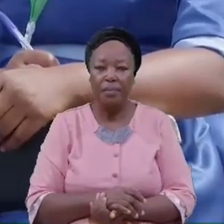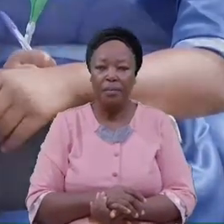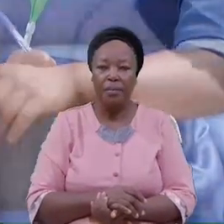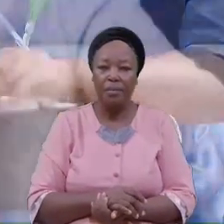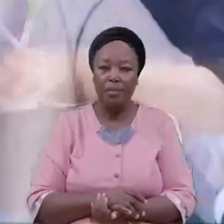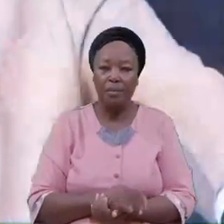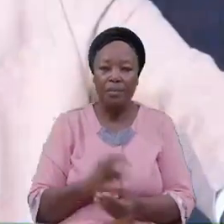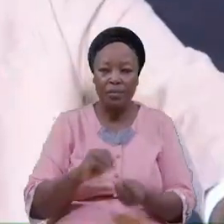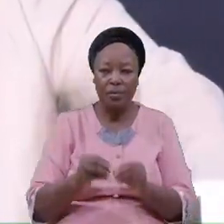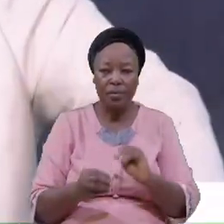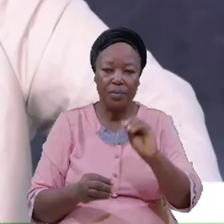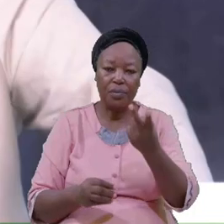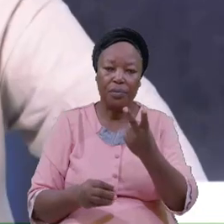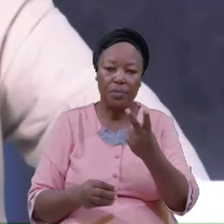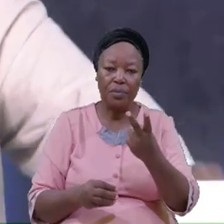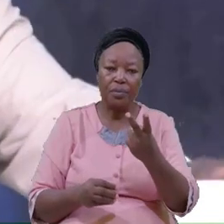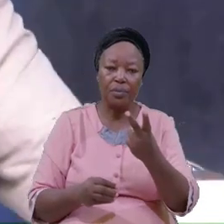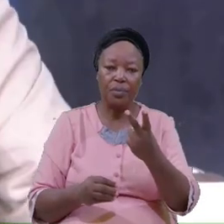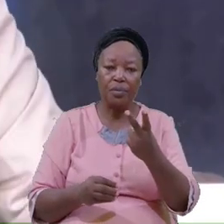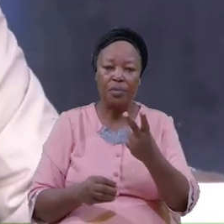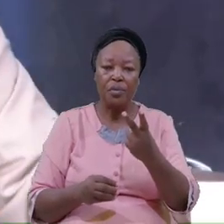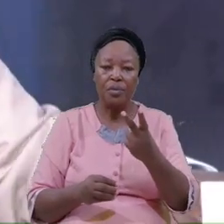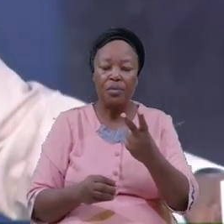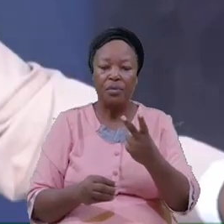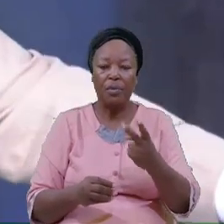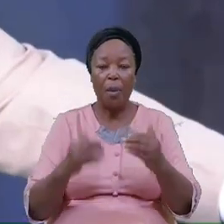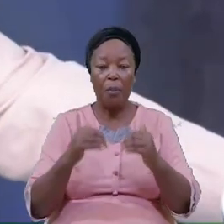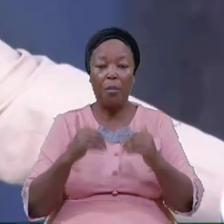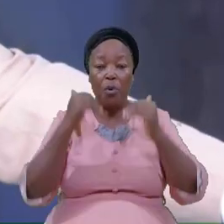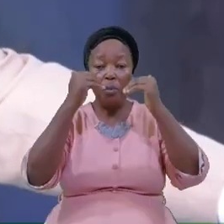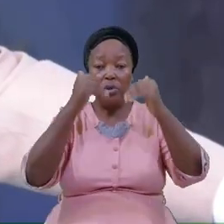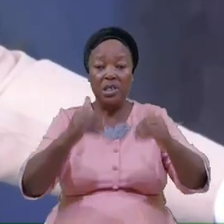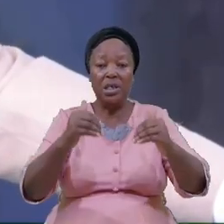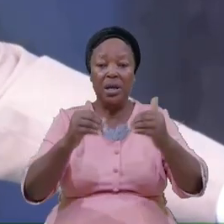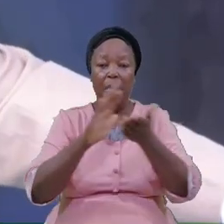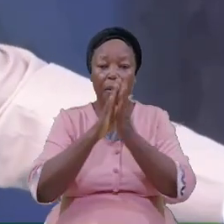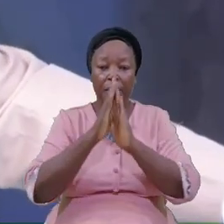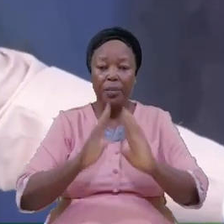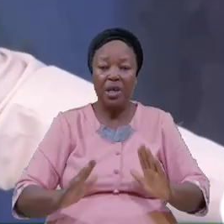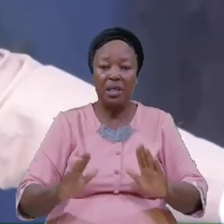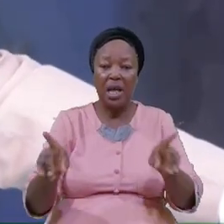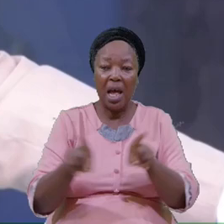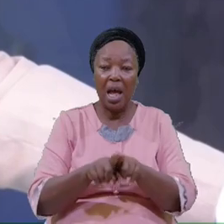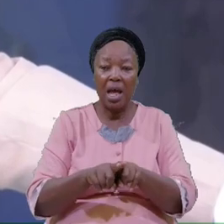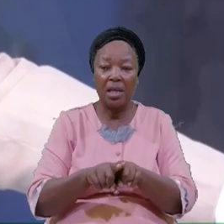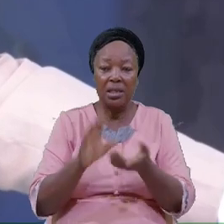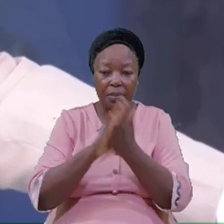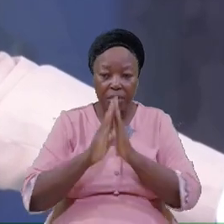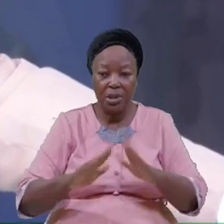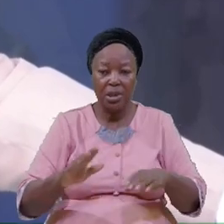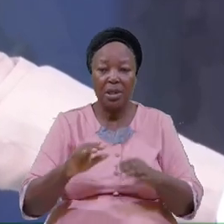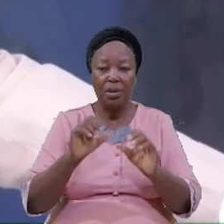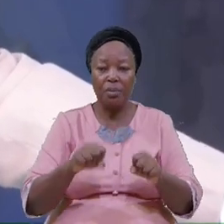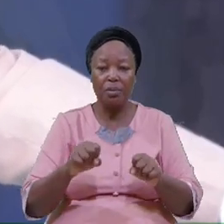Number two, promoting peace as peaceable citizens